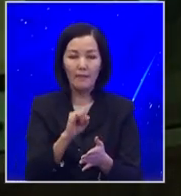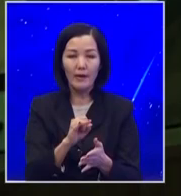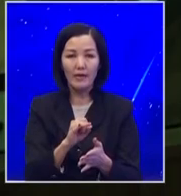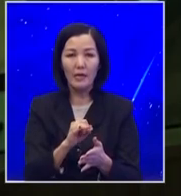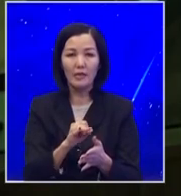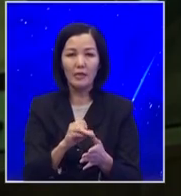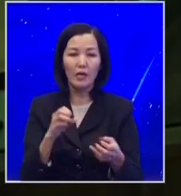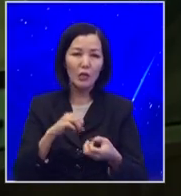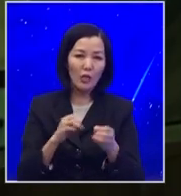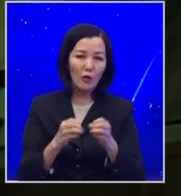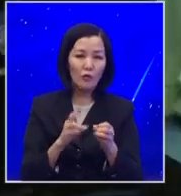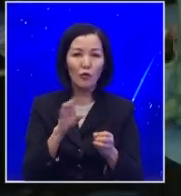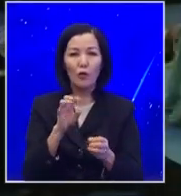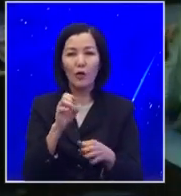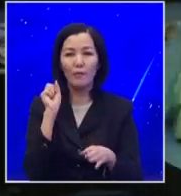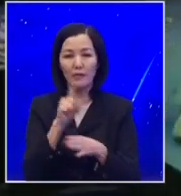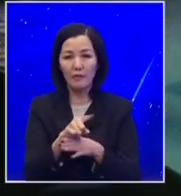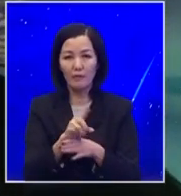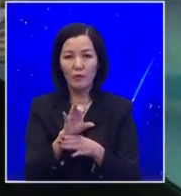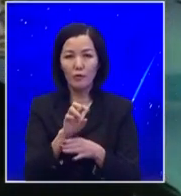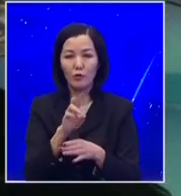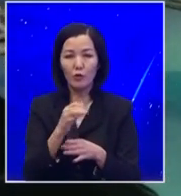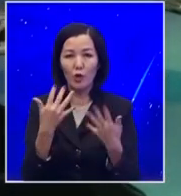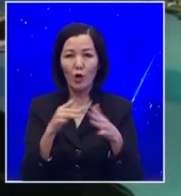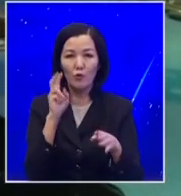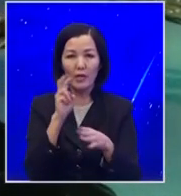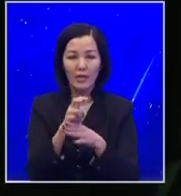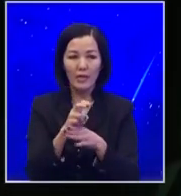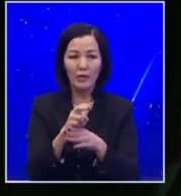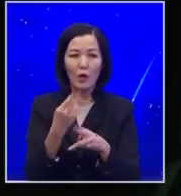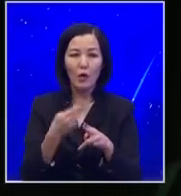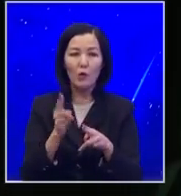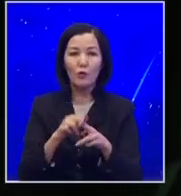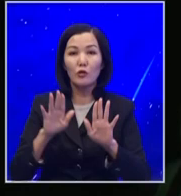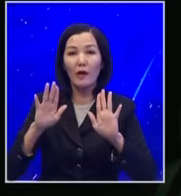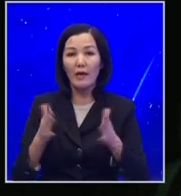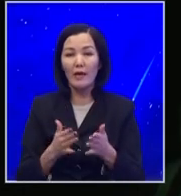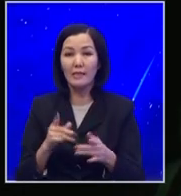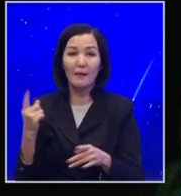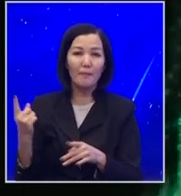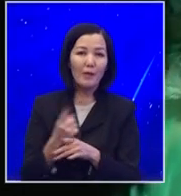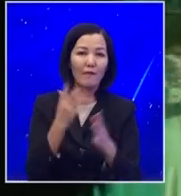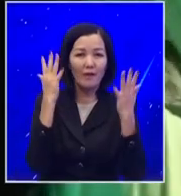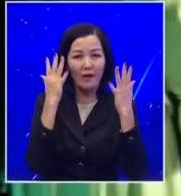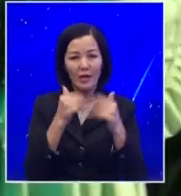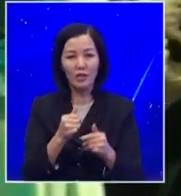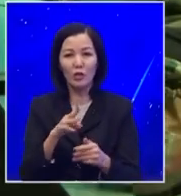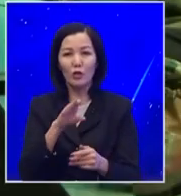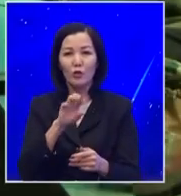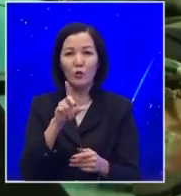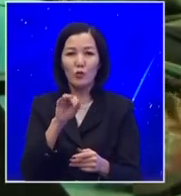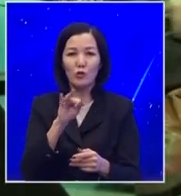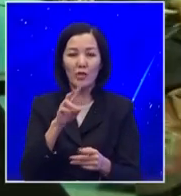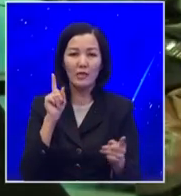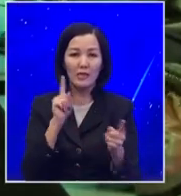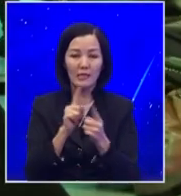дауы кезінде Құнанбайдың тапсырмасымен Сүйіндік ауылына келеді. Осы сапарда күтпеген жерден алғашқы ғашығы Тоғжанды